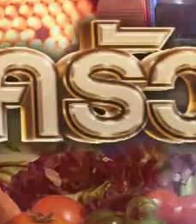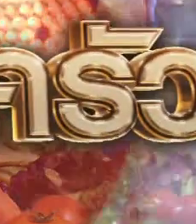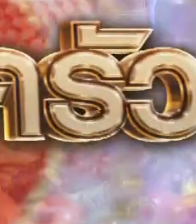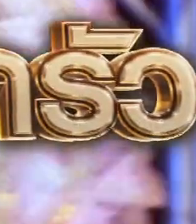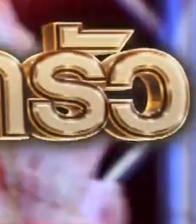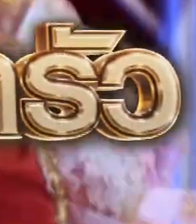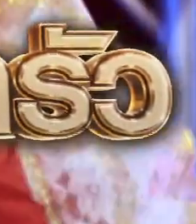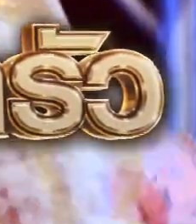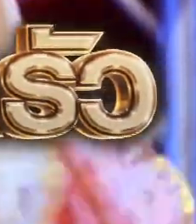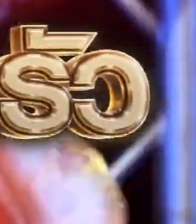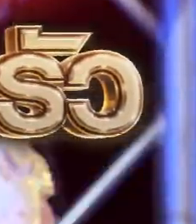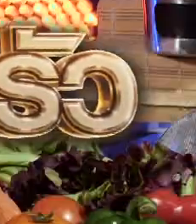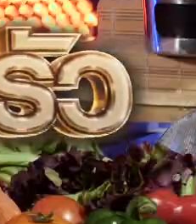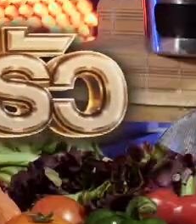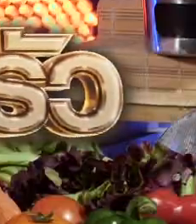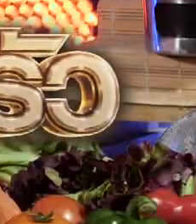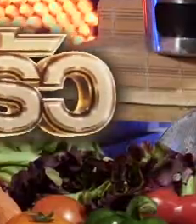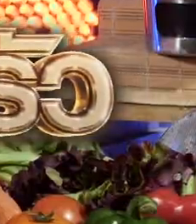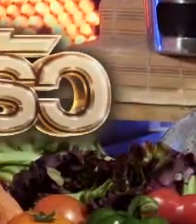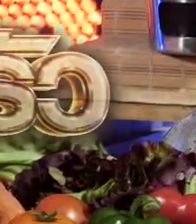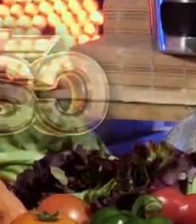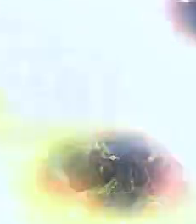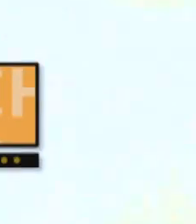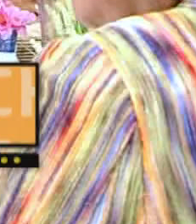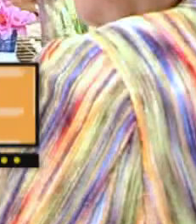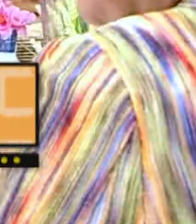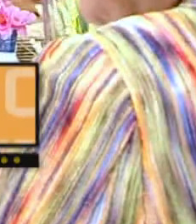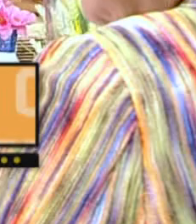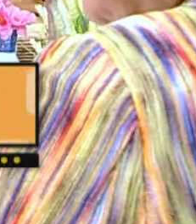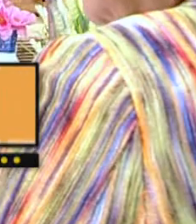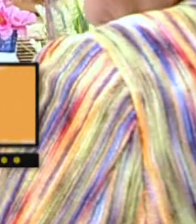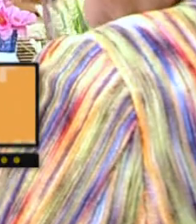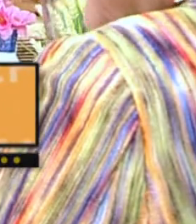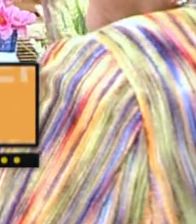แบบคนเข้าครัว ชุดนี่เหมือนยุควิกตอเรีย